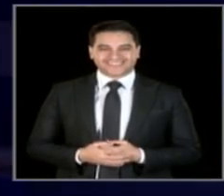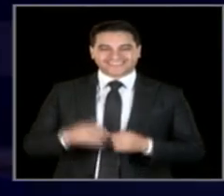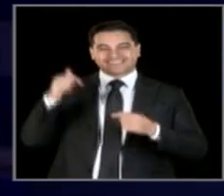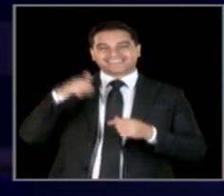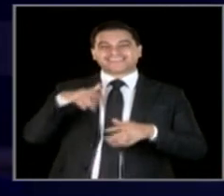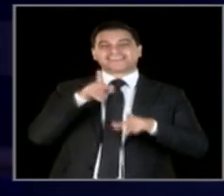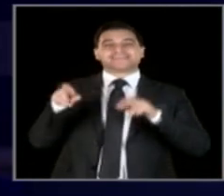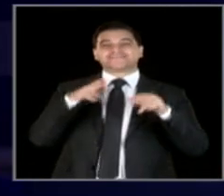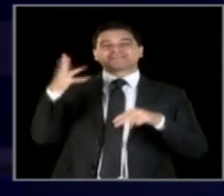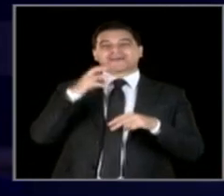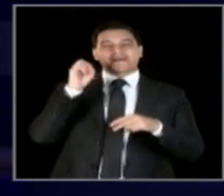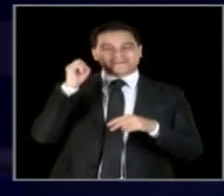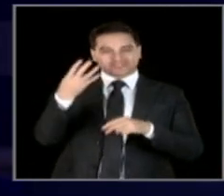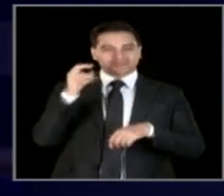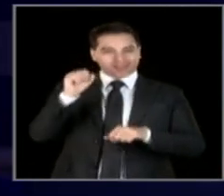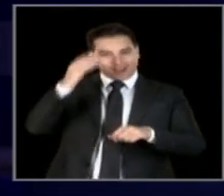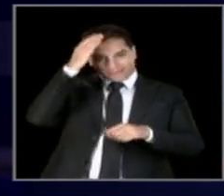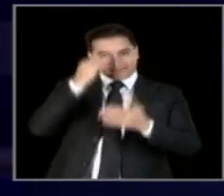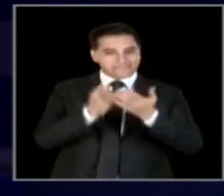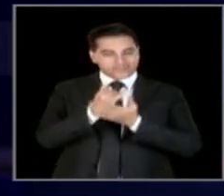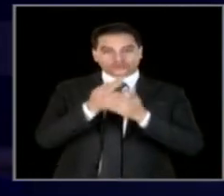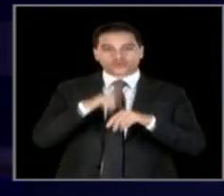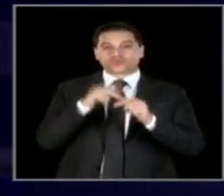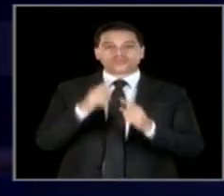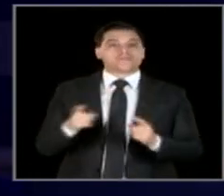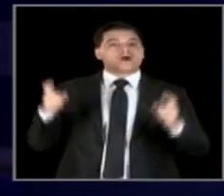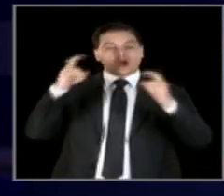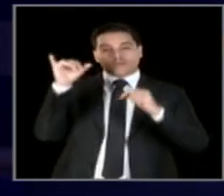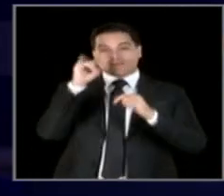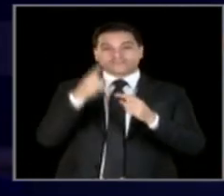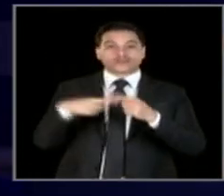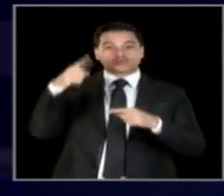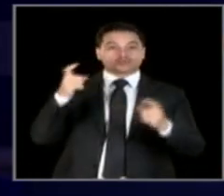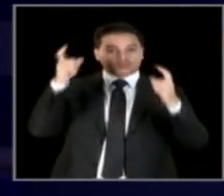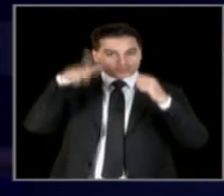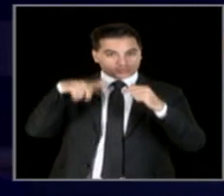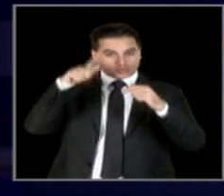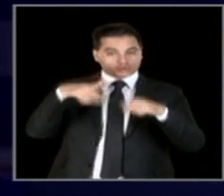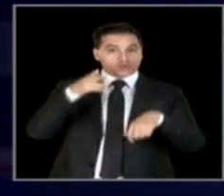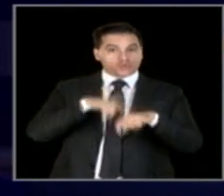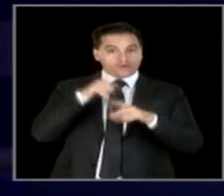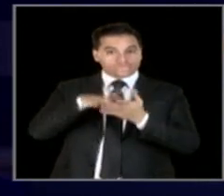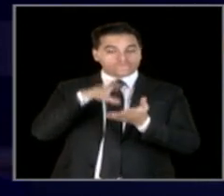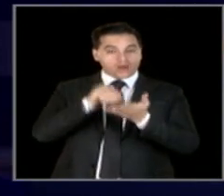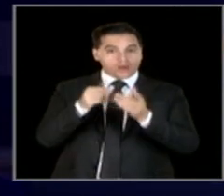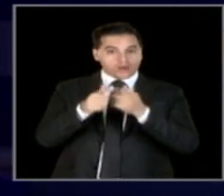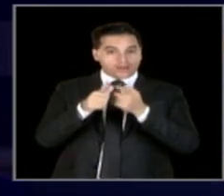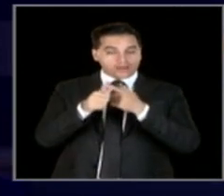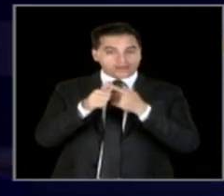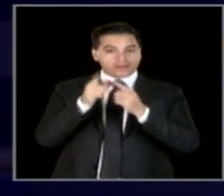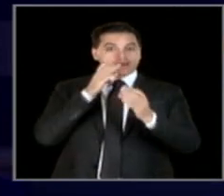الموسم الـ14 عبقرية المدارس ومباراة مهمة في دور الـ16. الفقرة الأولى